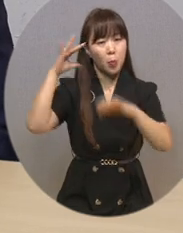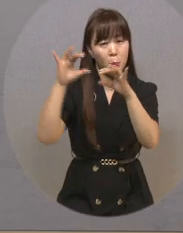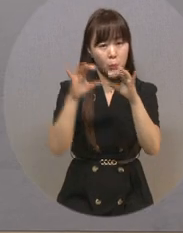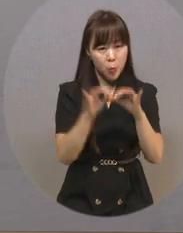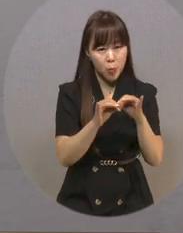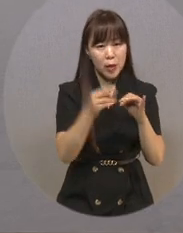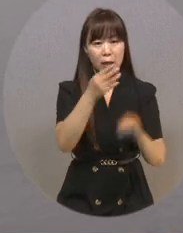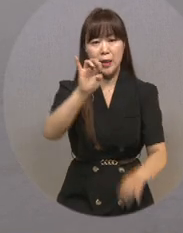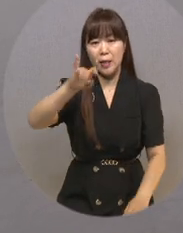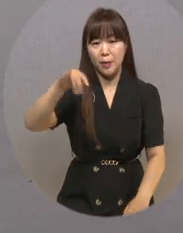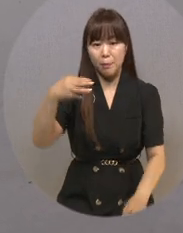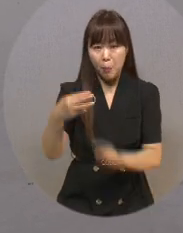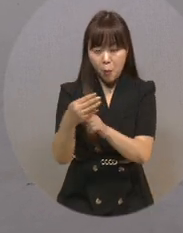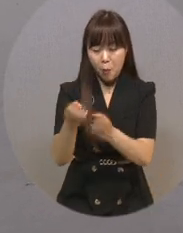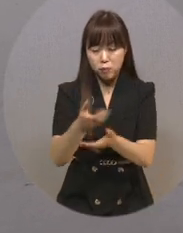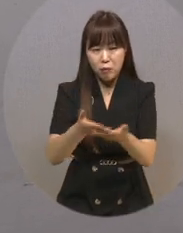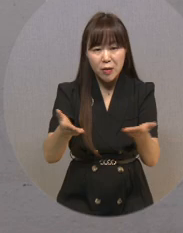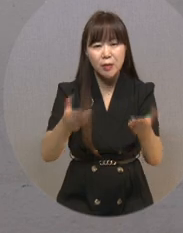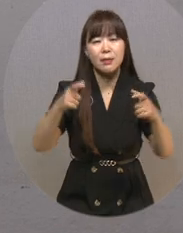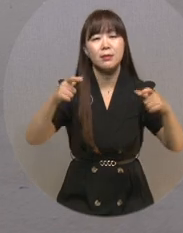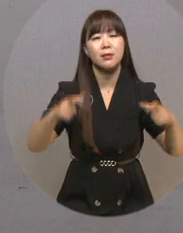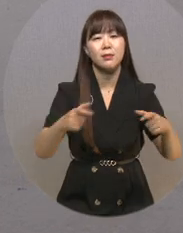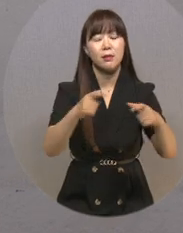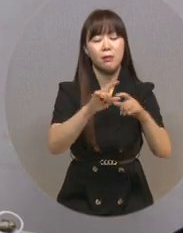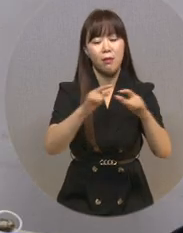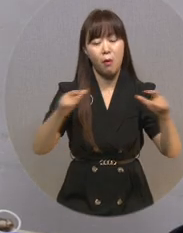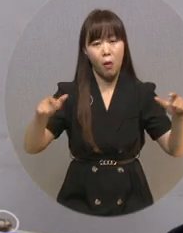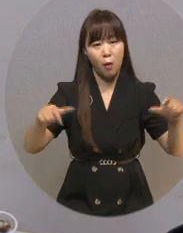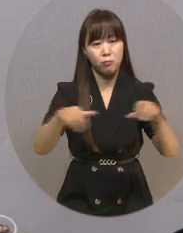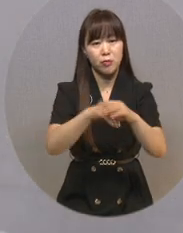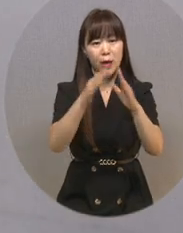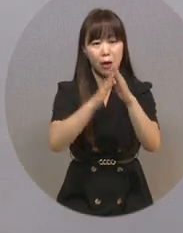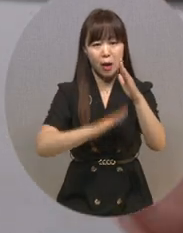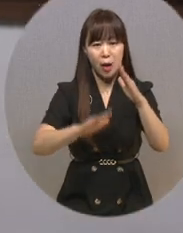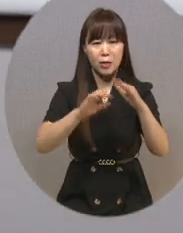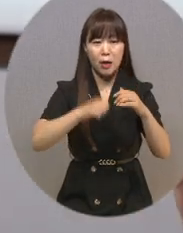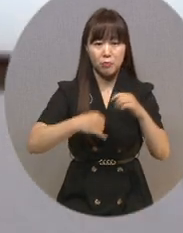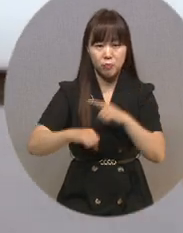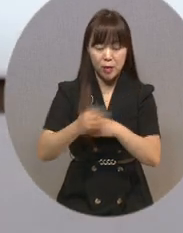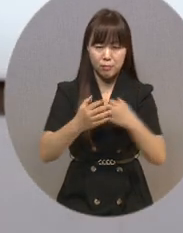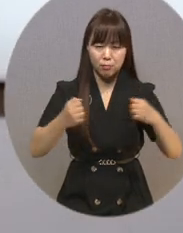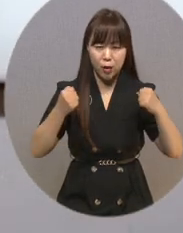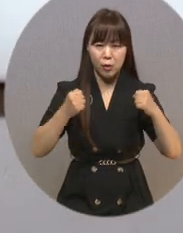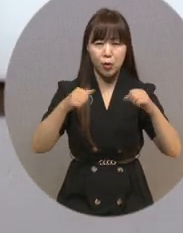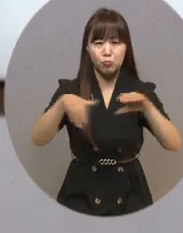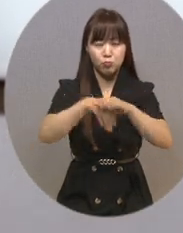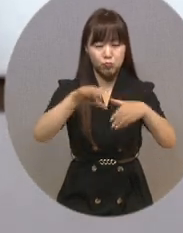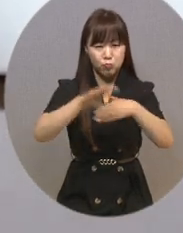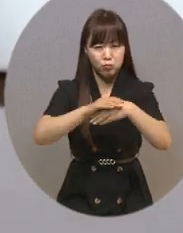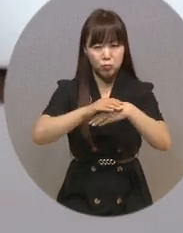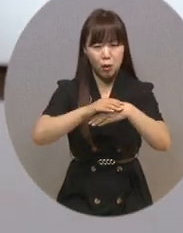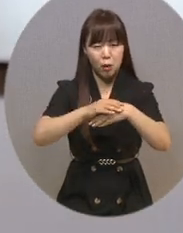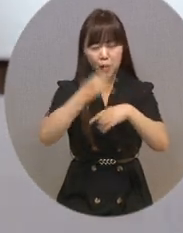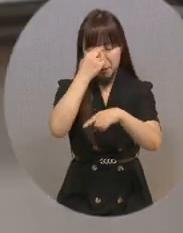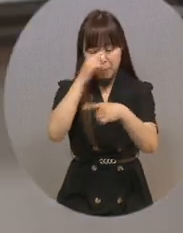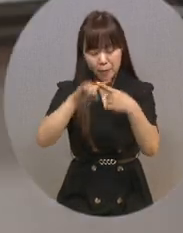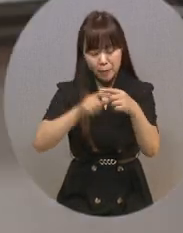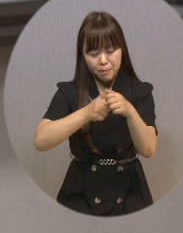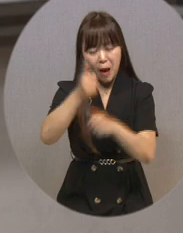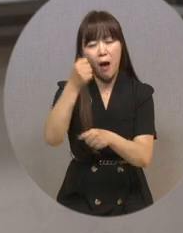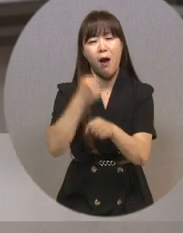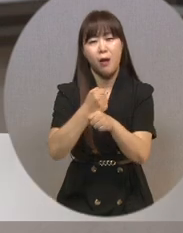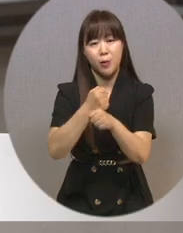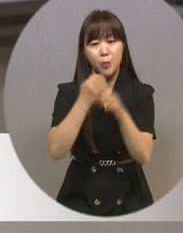공감하며 티볼 보급을 통해 지역 다문화 가정 자녀들의 체력 증진과 문화적 장벽 해소에 힘쓰겠다고 밝혔습니다.